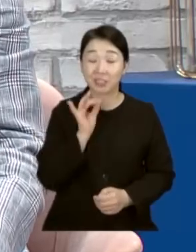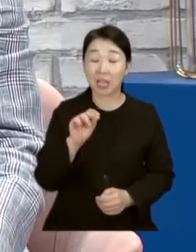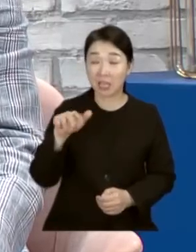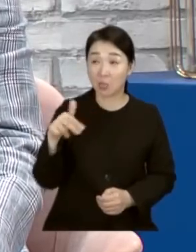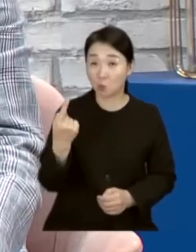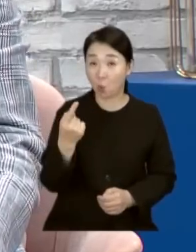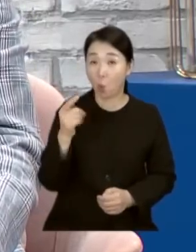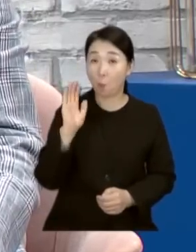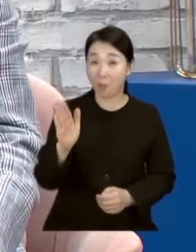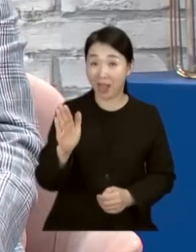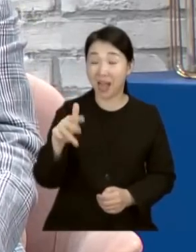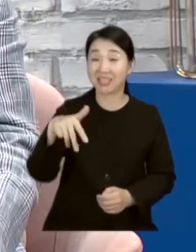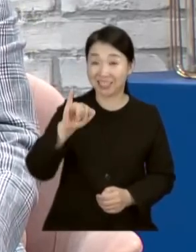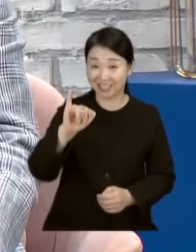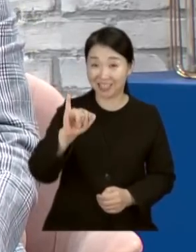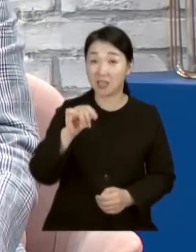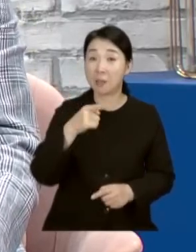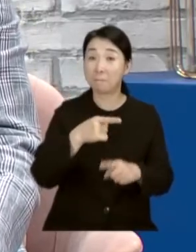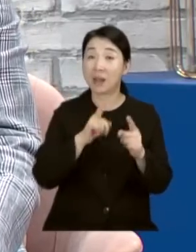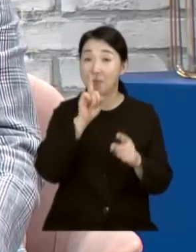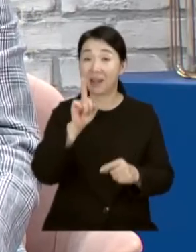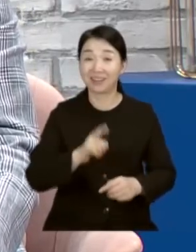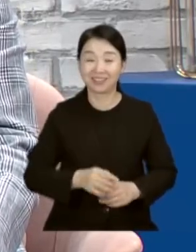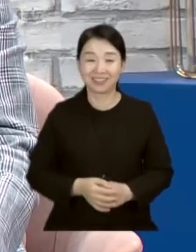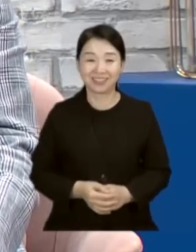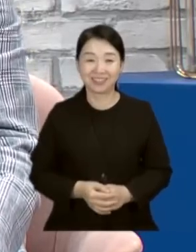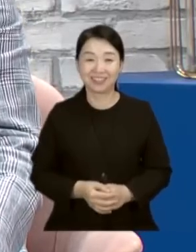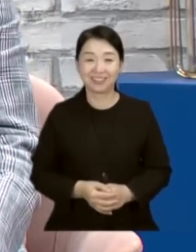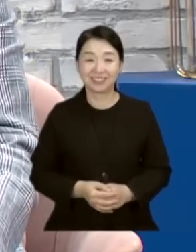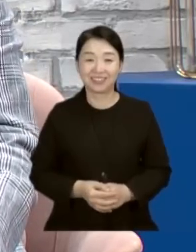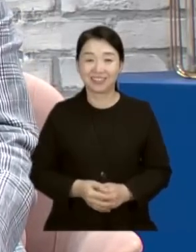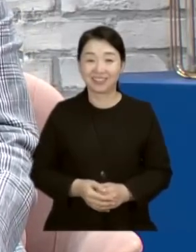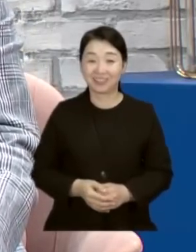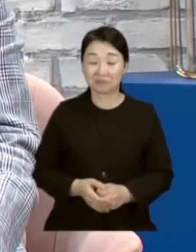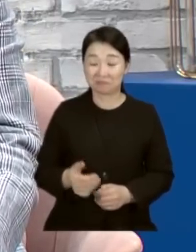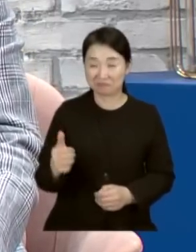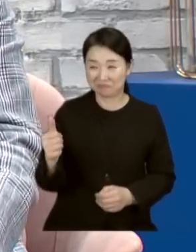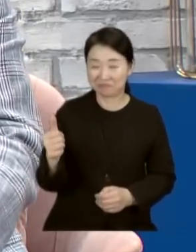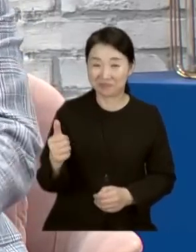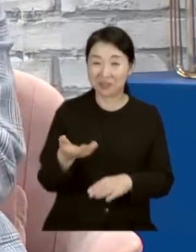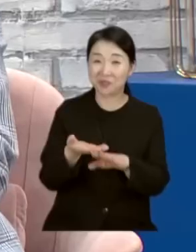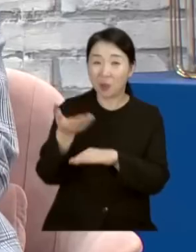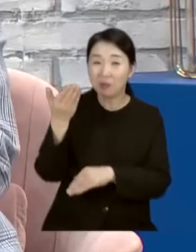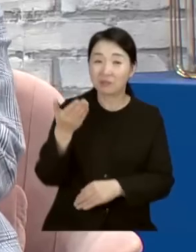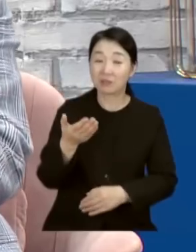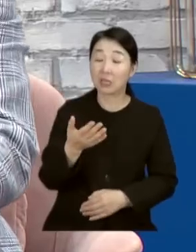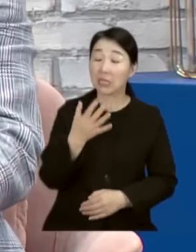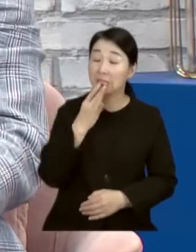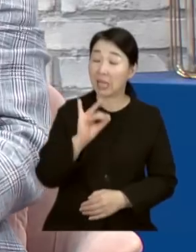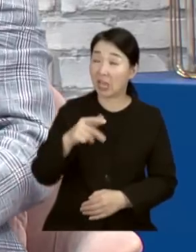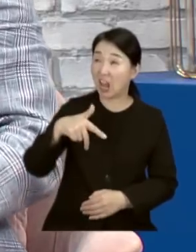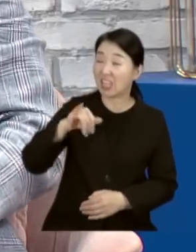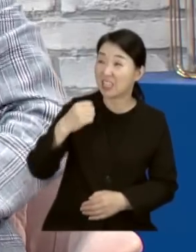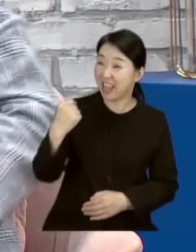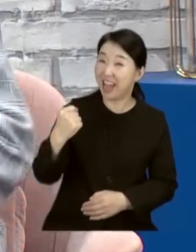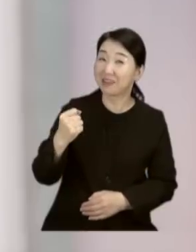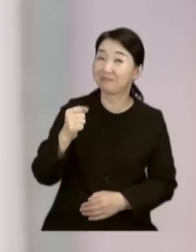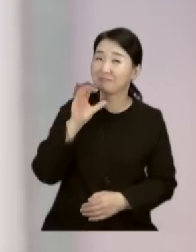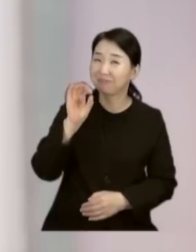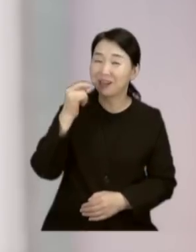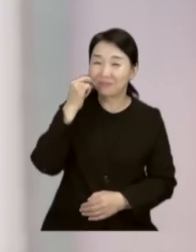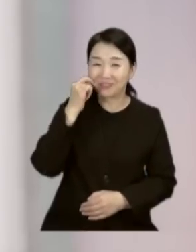당연하죠가 아니라 당연하지하고 반말해야지. 네. 네, 당연하지. 근데 너무 저기 선배님이신데요. 그때 당연하지 어때요?